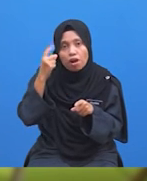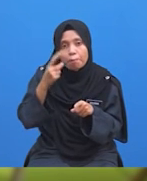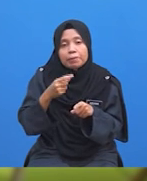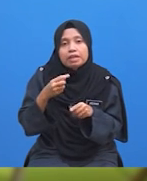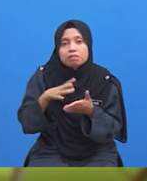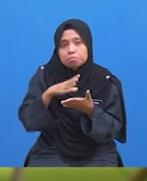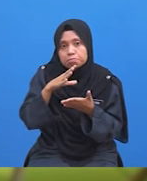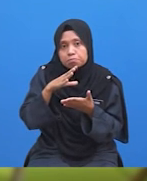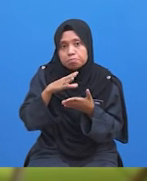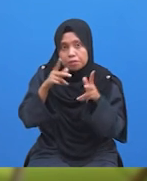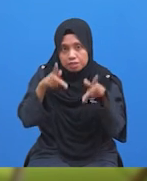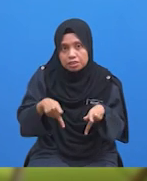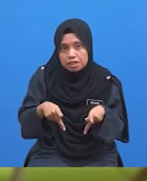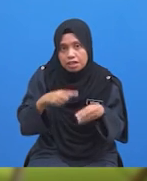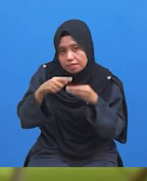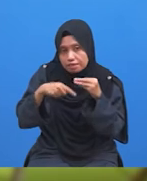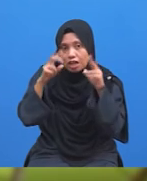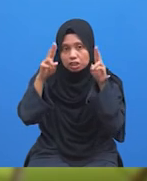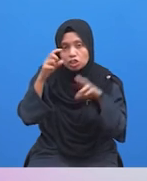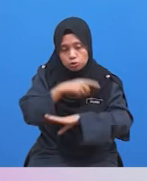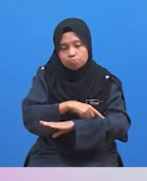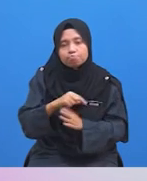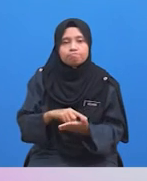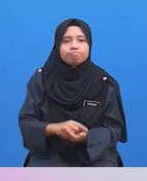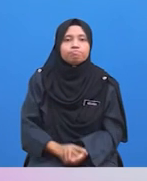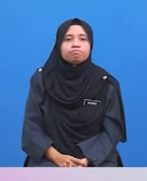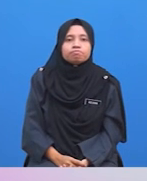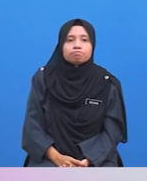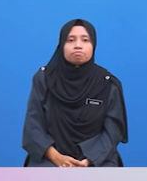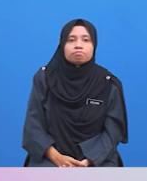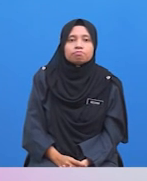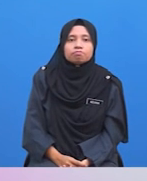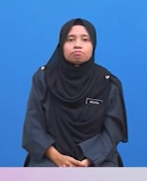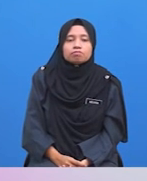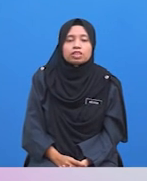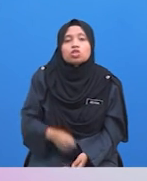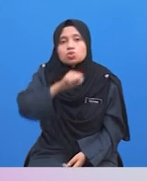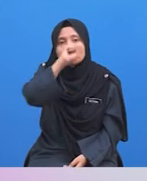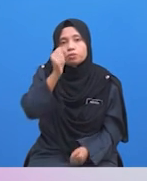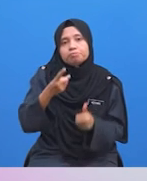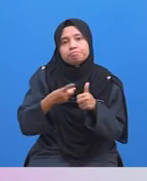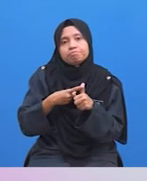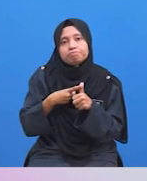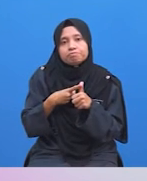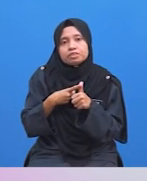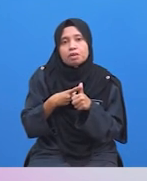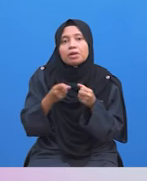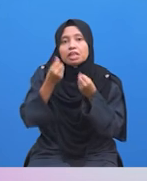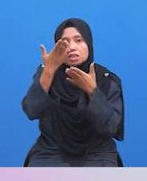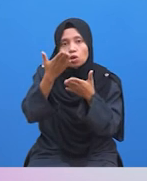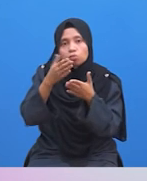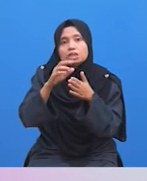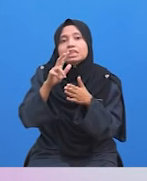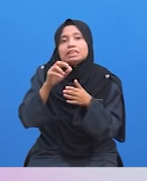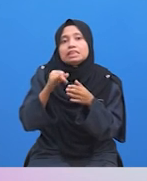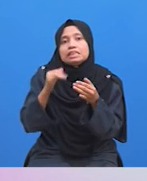tentang tajo yang telah saya Terangkan sebentar tadi soalan 1 e-nya Tekan